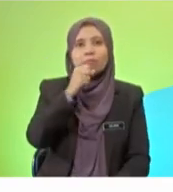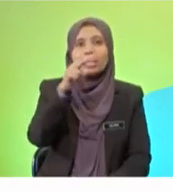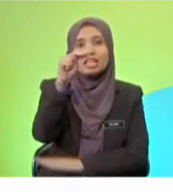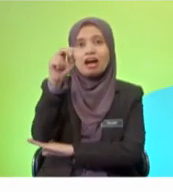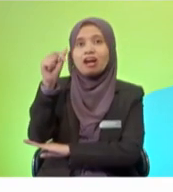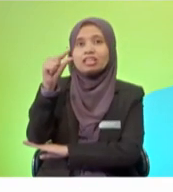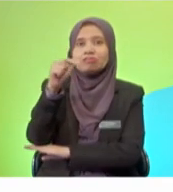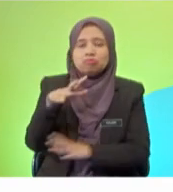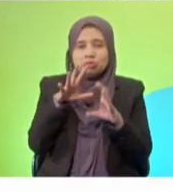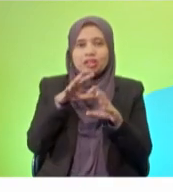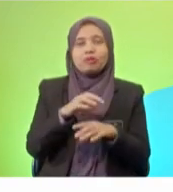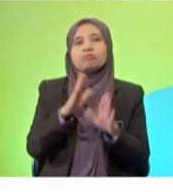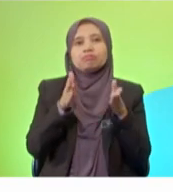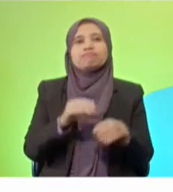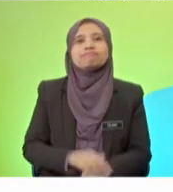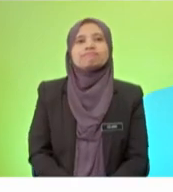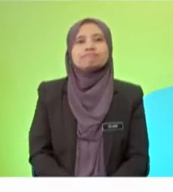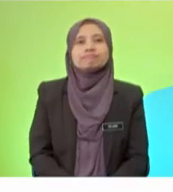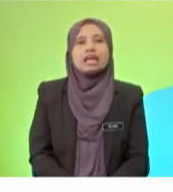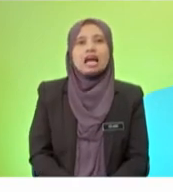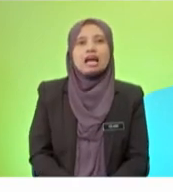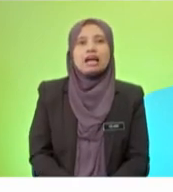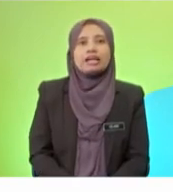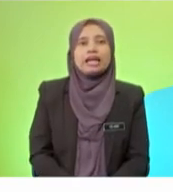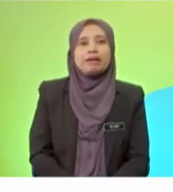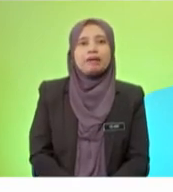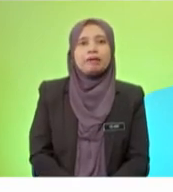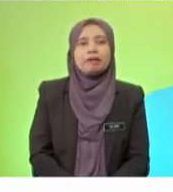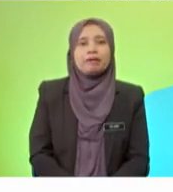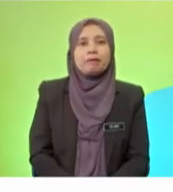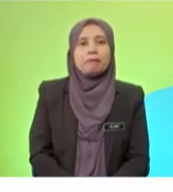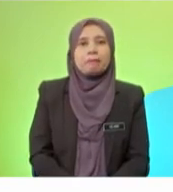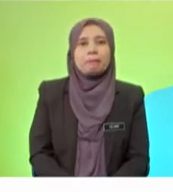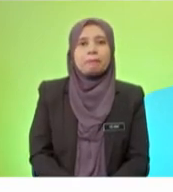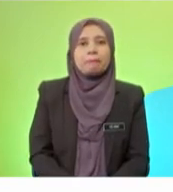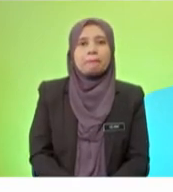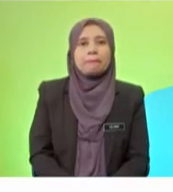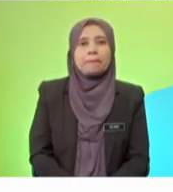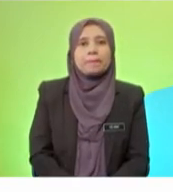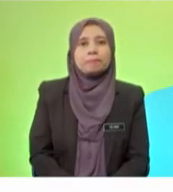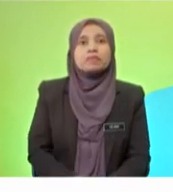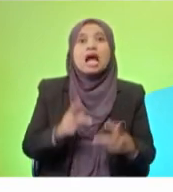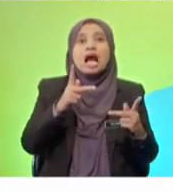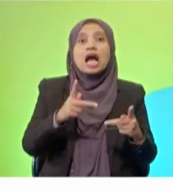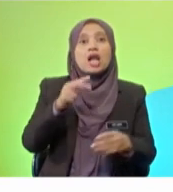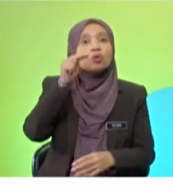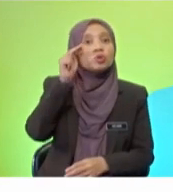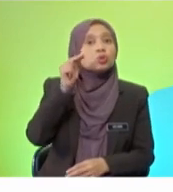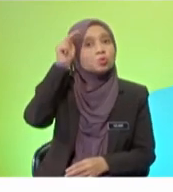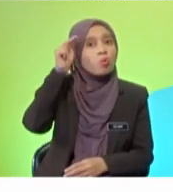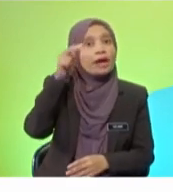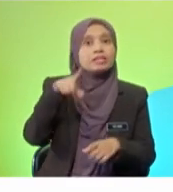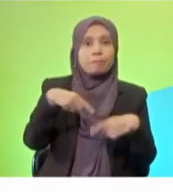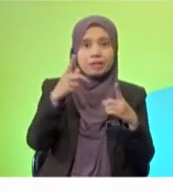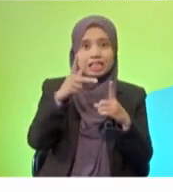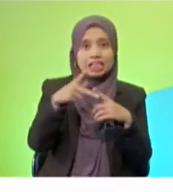seterusnya Oke saya jemput Rina pula membaca Kalau tuan Pergi ke kedai